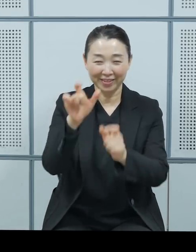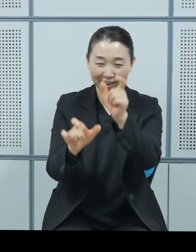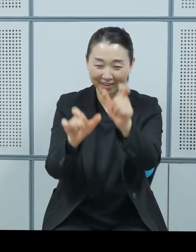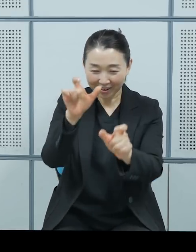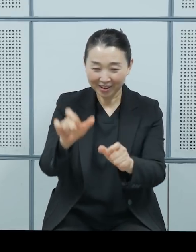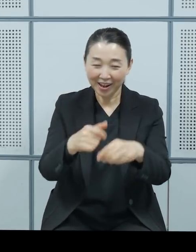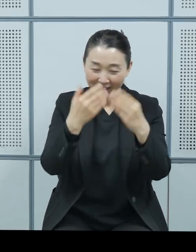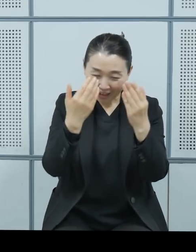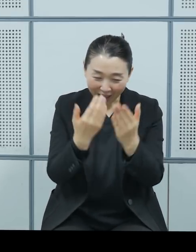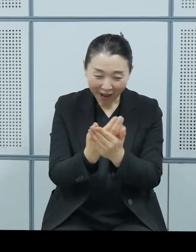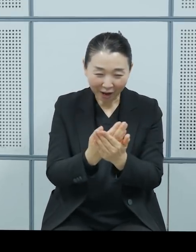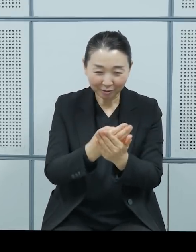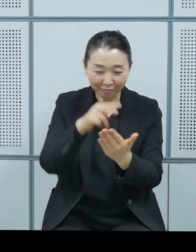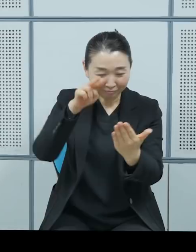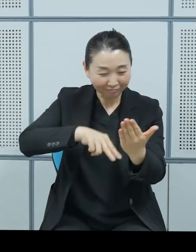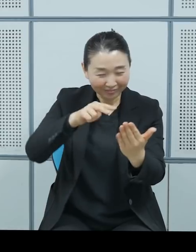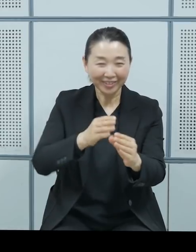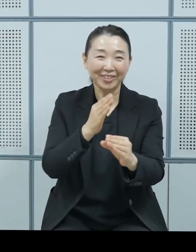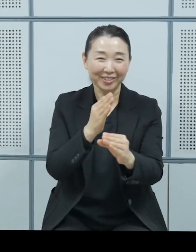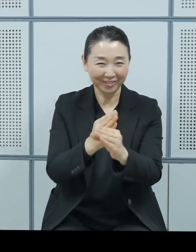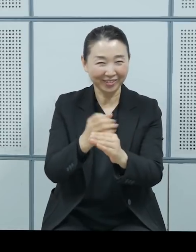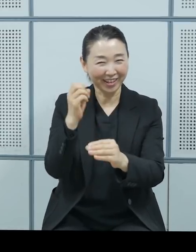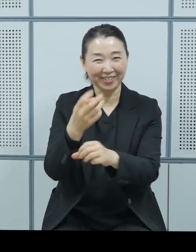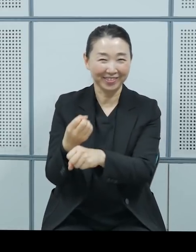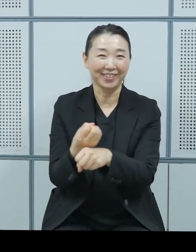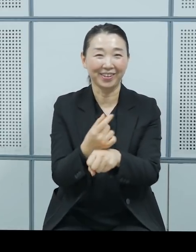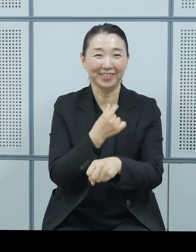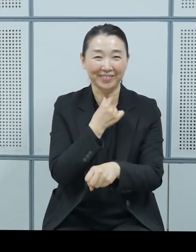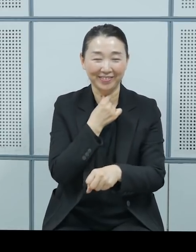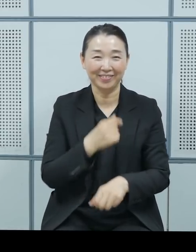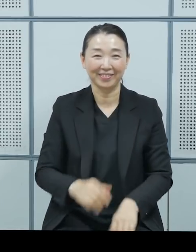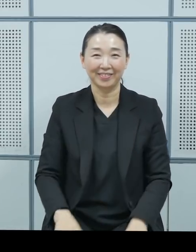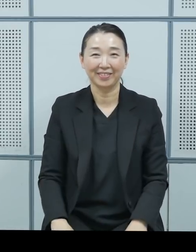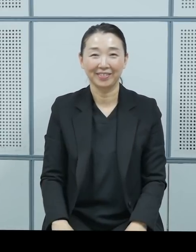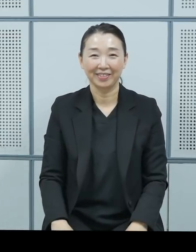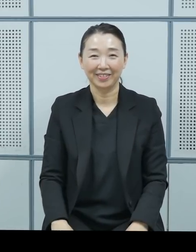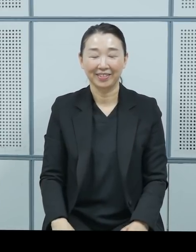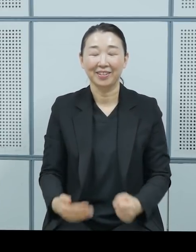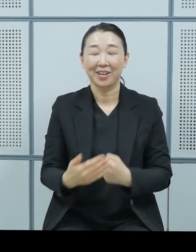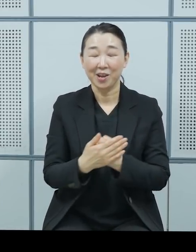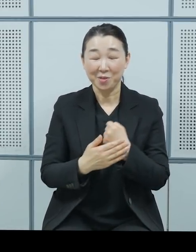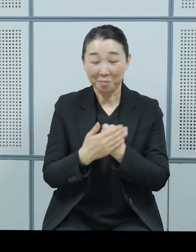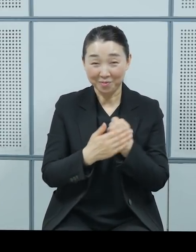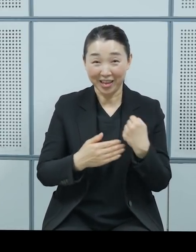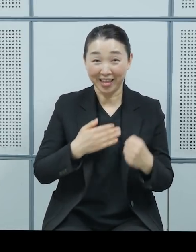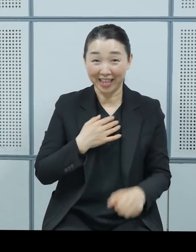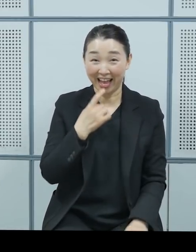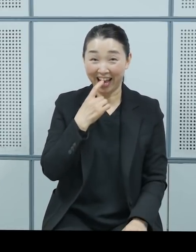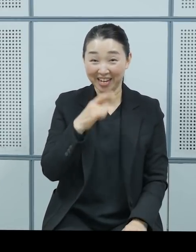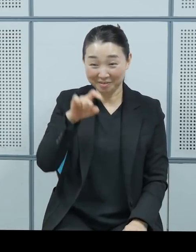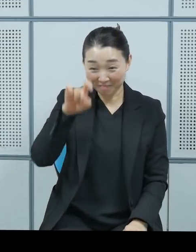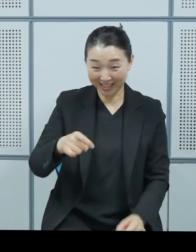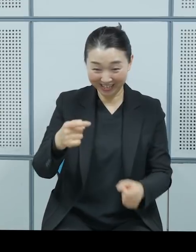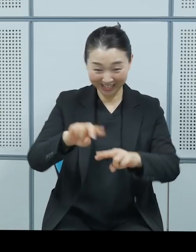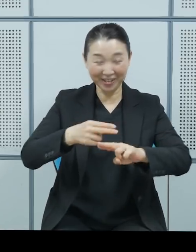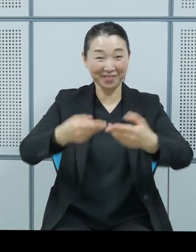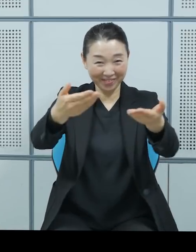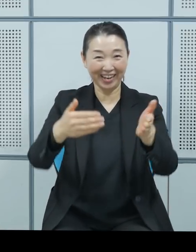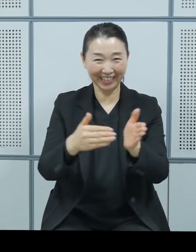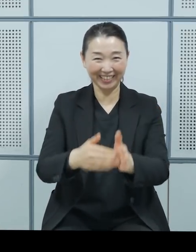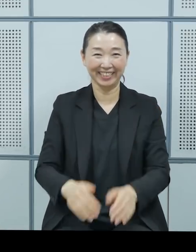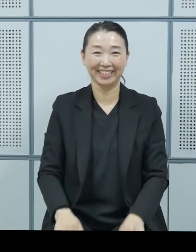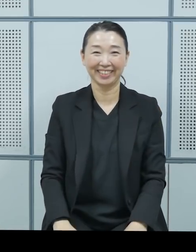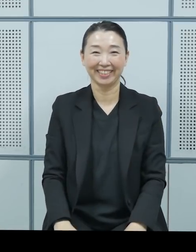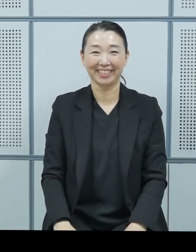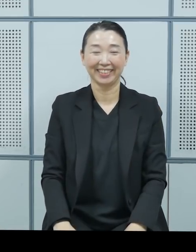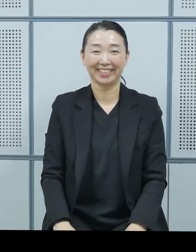저희가 빠짐없이 다 읽고 있다는 것을 다시 한번 좀 전해드리고 싶습니다. 네. 네, 덕분에 실버 버튼 받았습니다. 감사합니다.